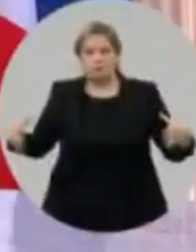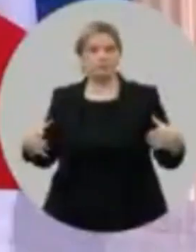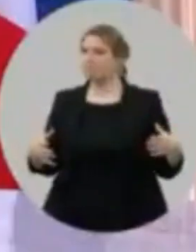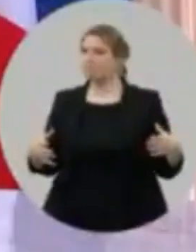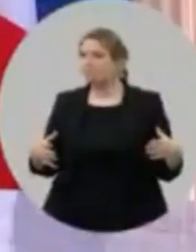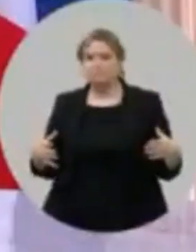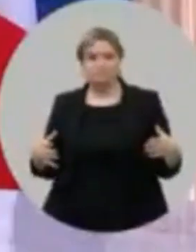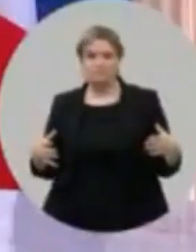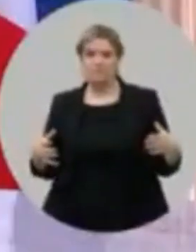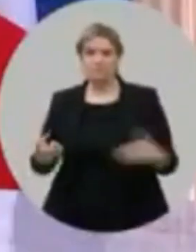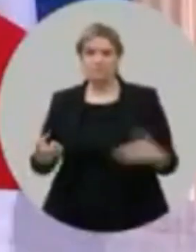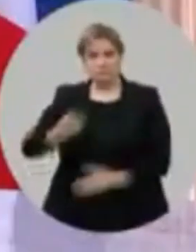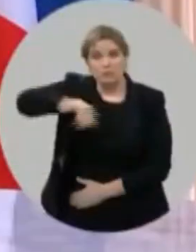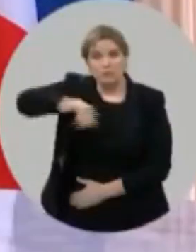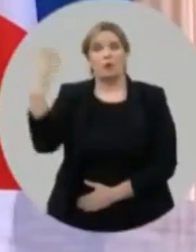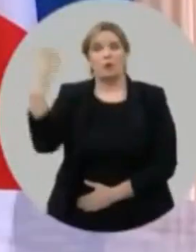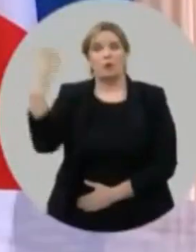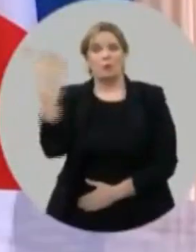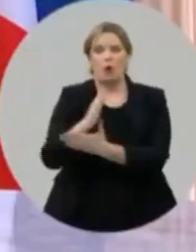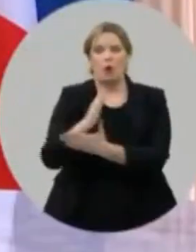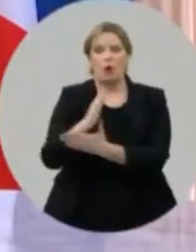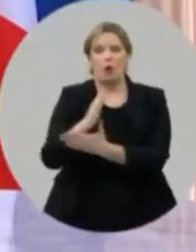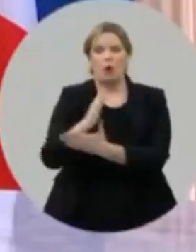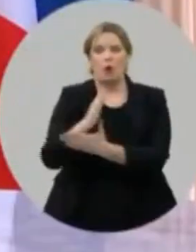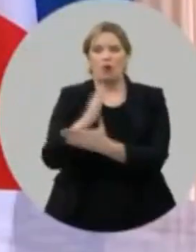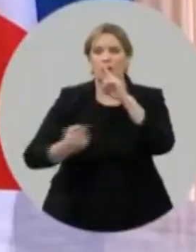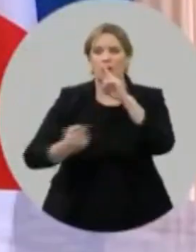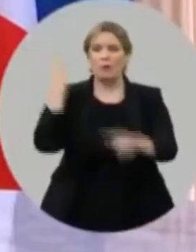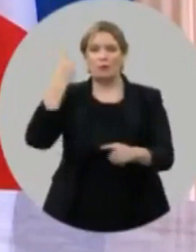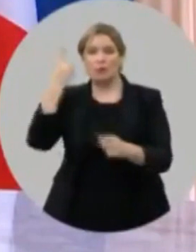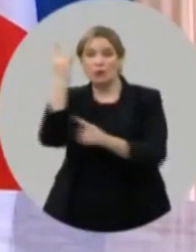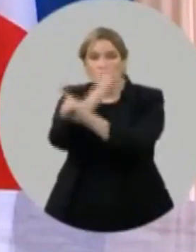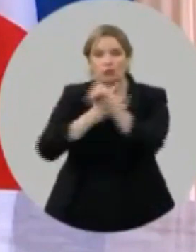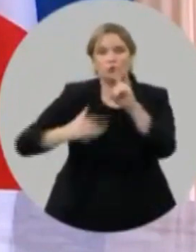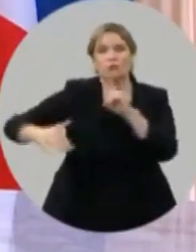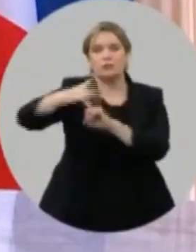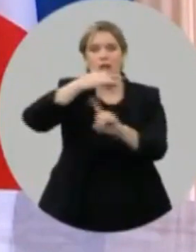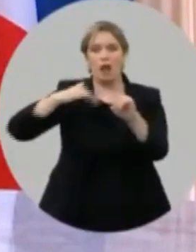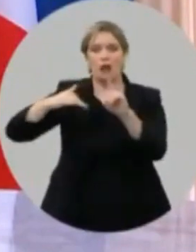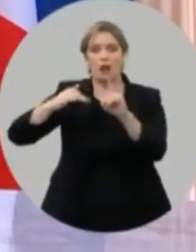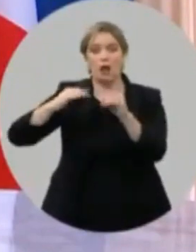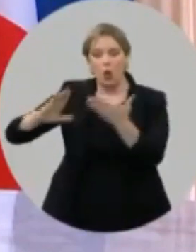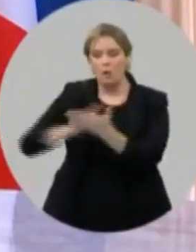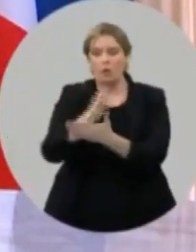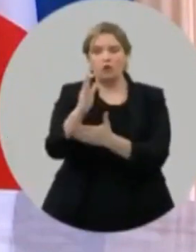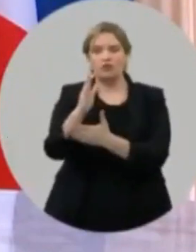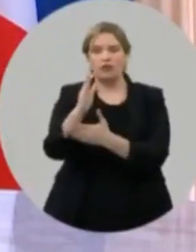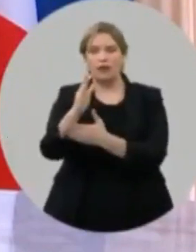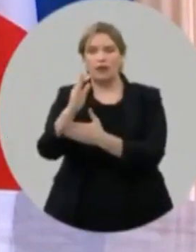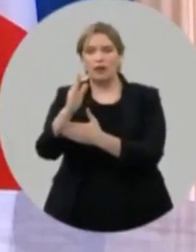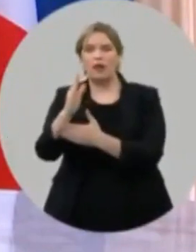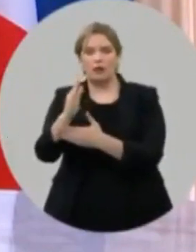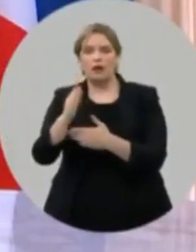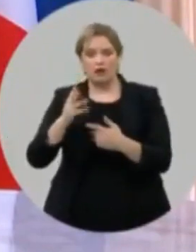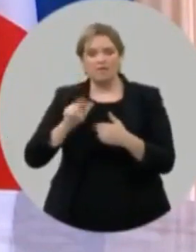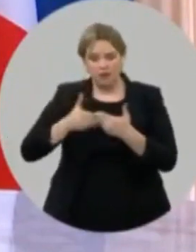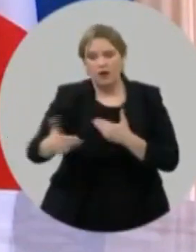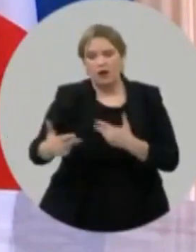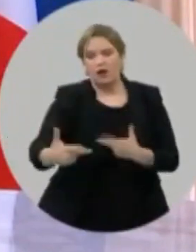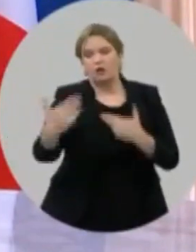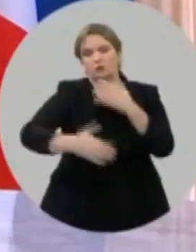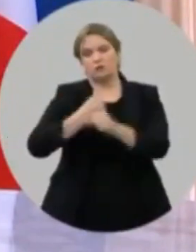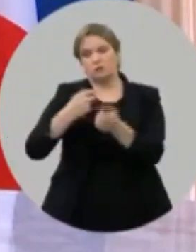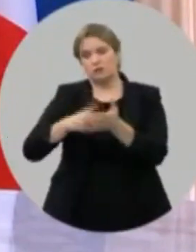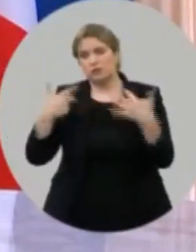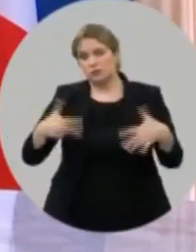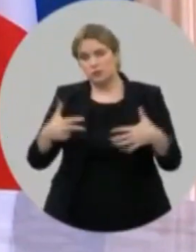Nous avons en effet besoin de repenser un grand projet social pour notre pays. C'est celui-ci que je déploierai durant l'année qui